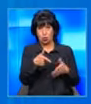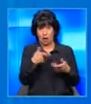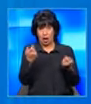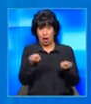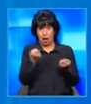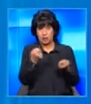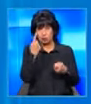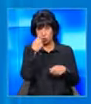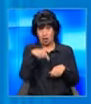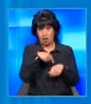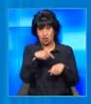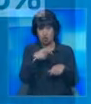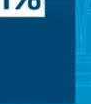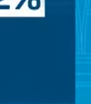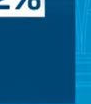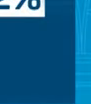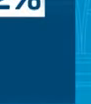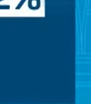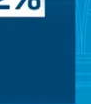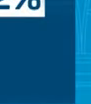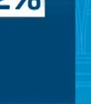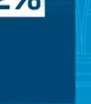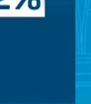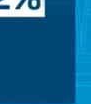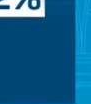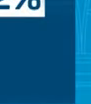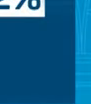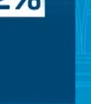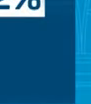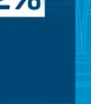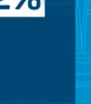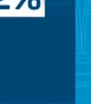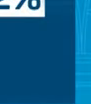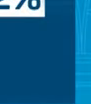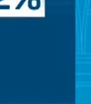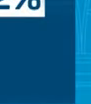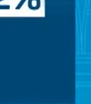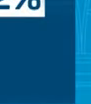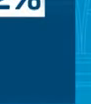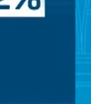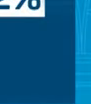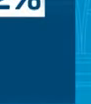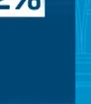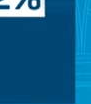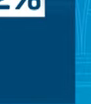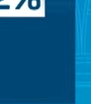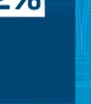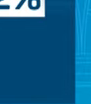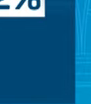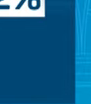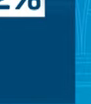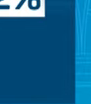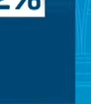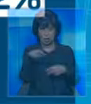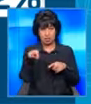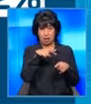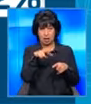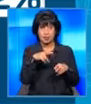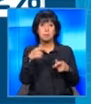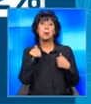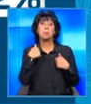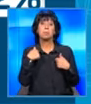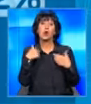са отворени избирателните секции. Разбира се, денят е първа набира скорост и ние го следим. А сега мои гости са